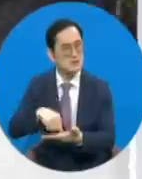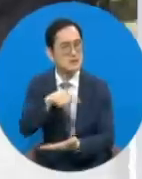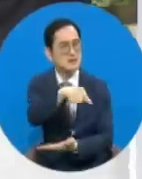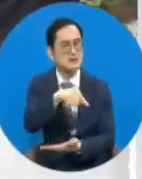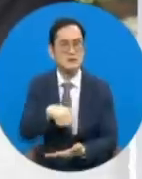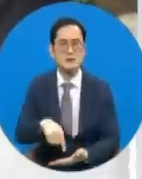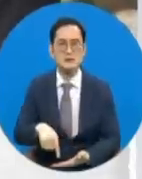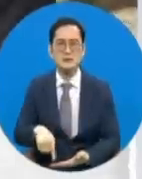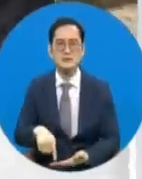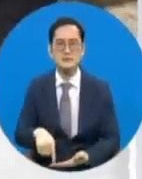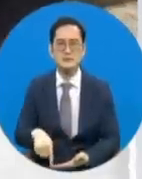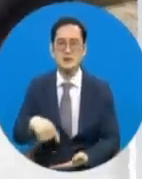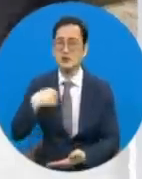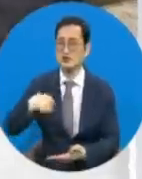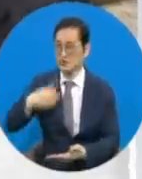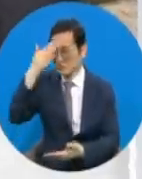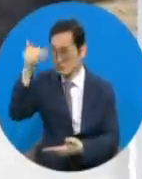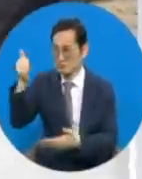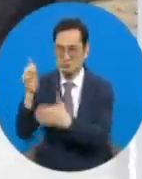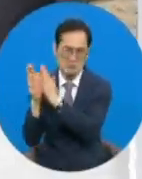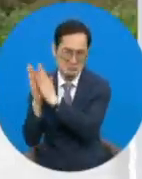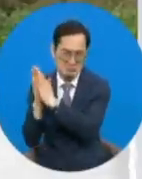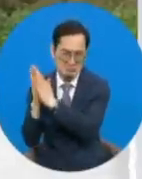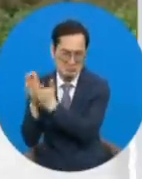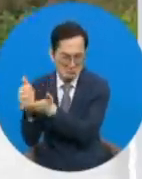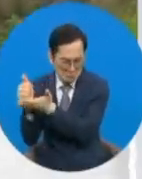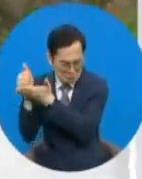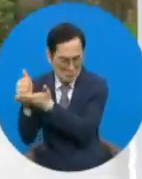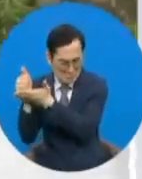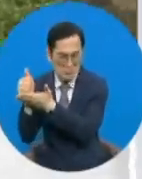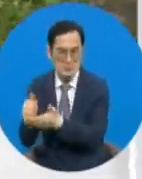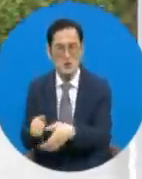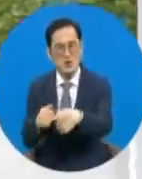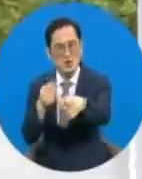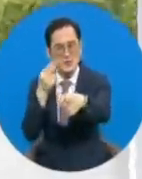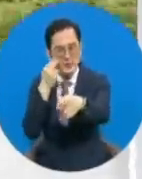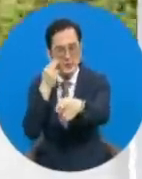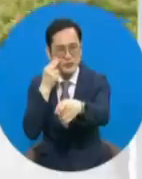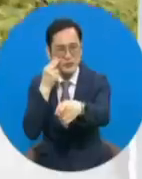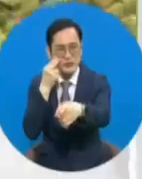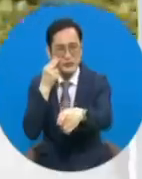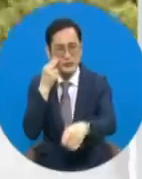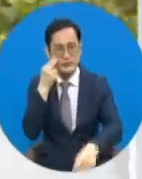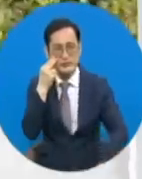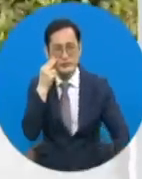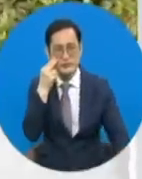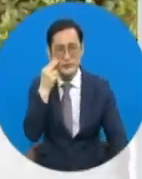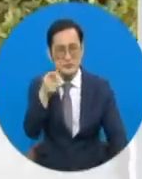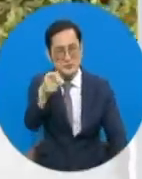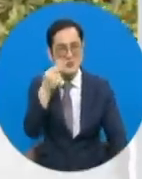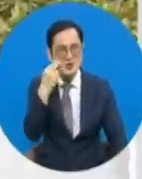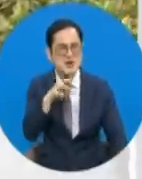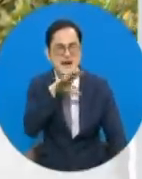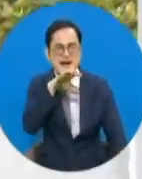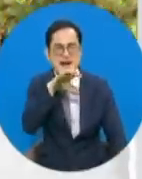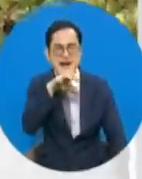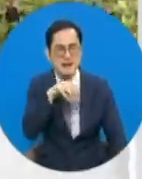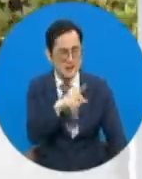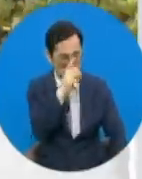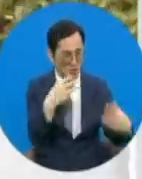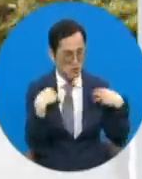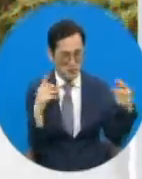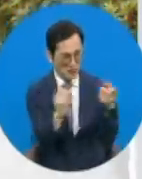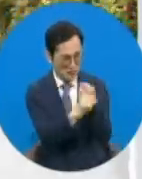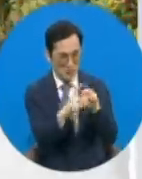시주드 수석에 대해서 굉장히 찬양을 하고요. 그다음에 뭐 미국과 관련돼서 굉장히 본인들의 불편한 심기, 현 정부에 대한